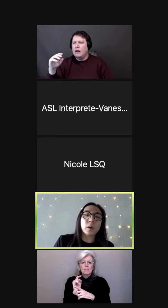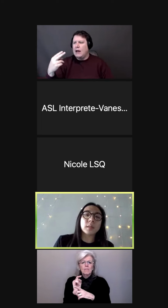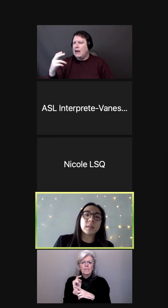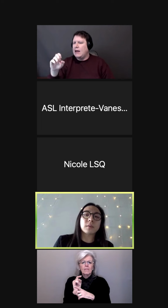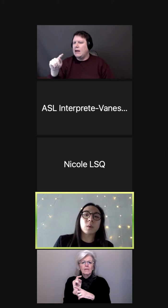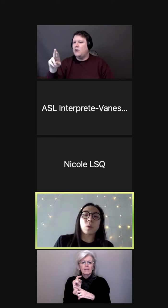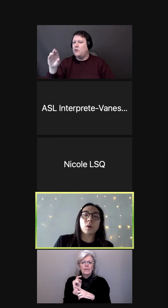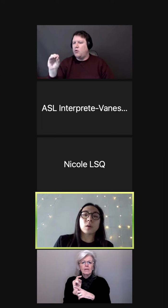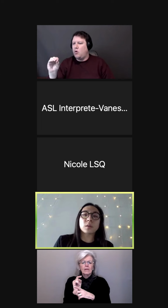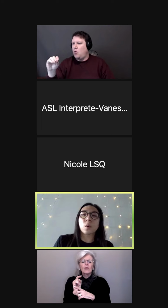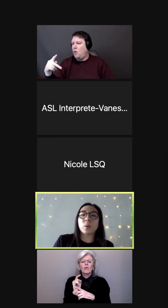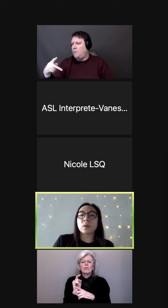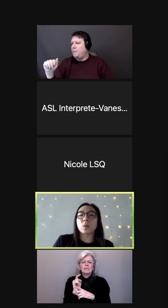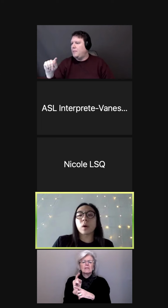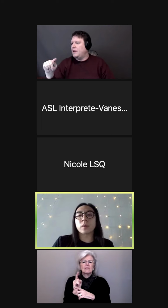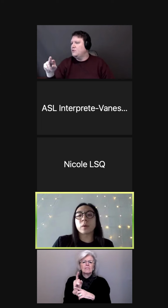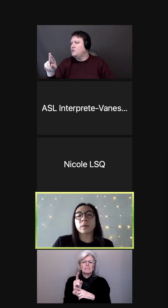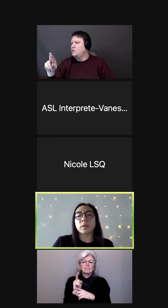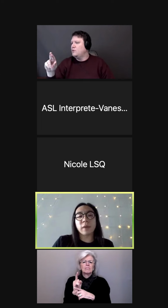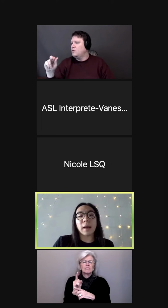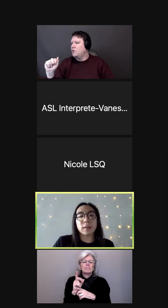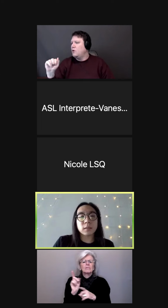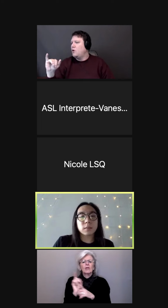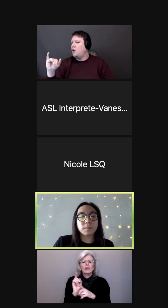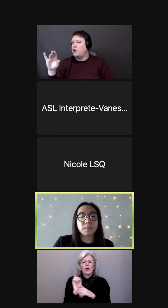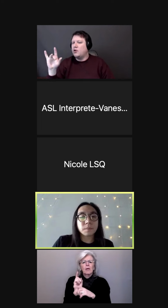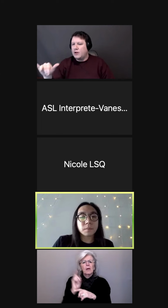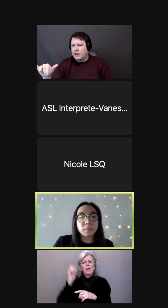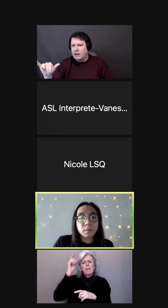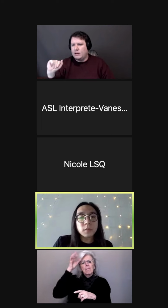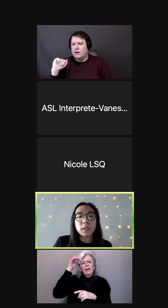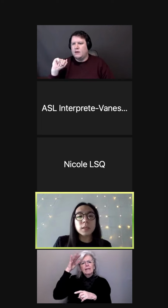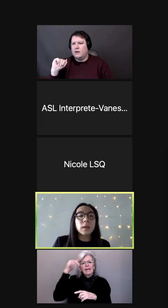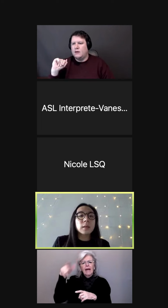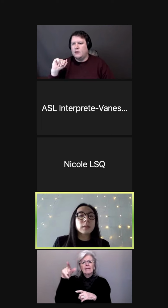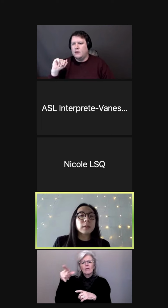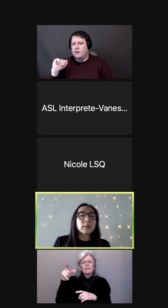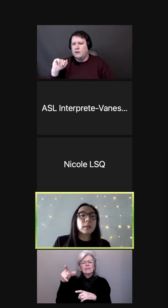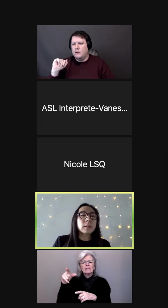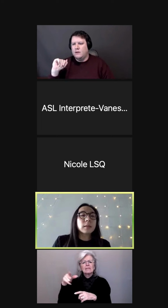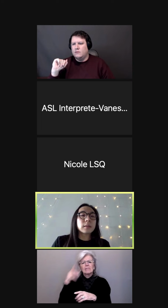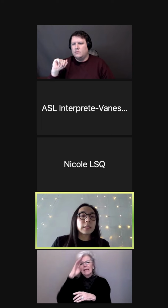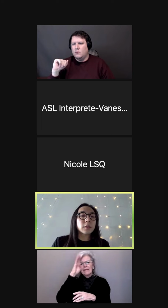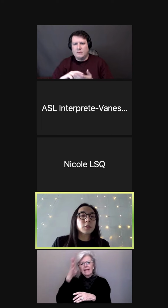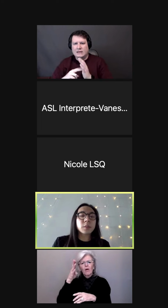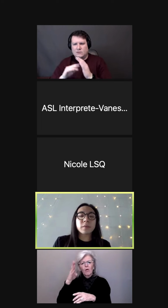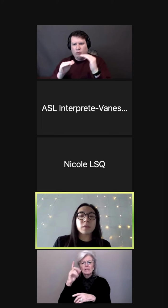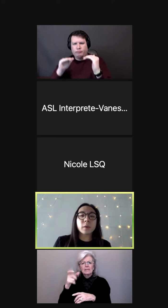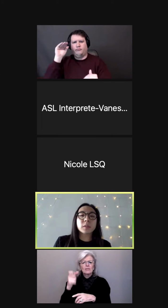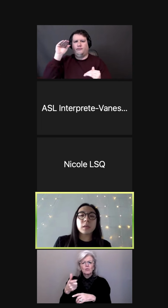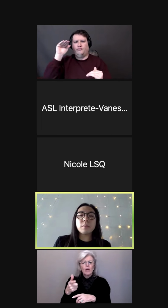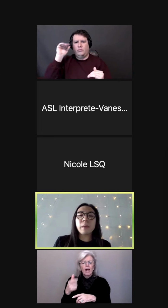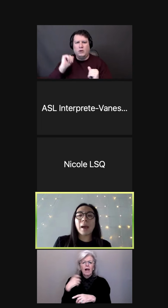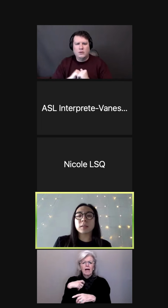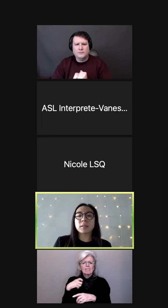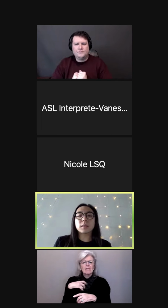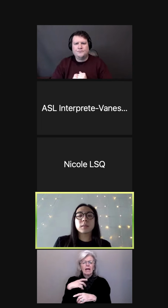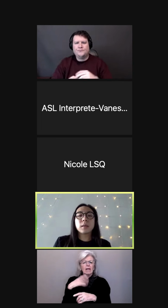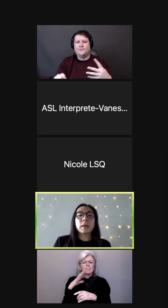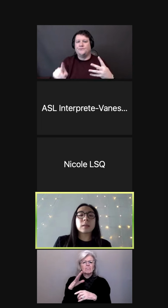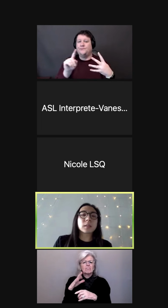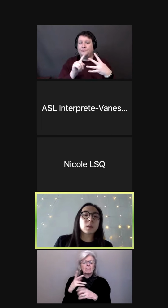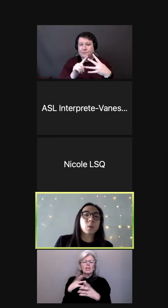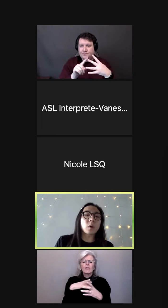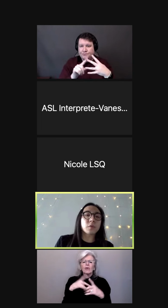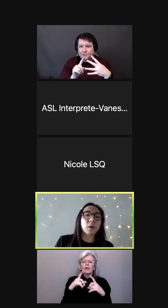la patriarquie hétérosexuelle qui essaie d'invalider les expériences différentes.